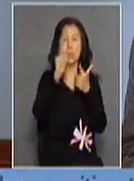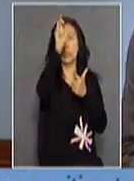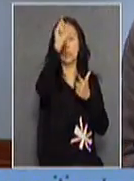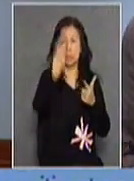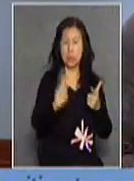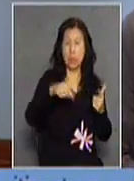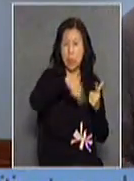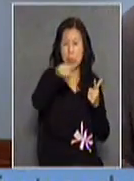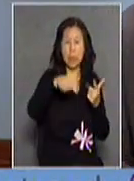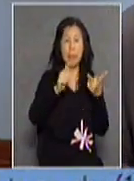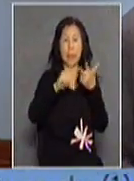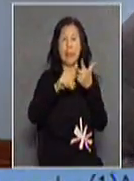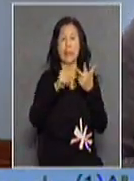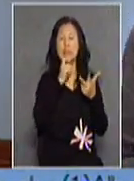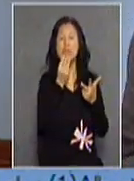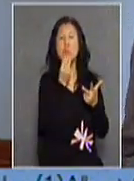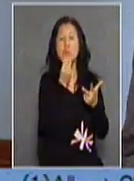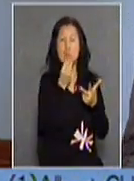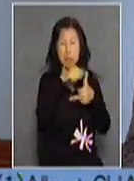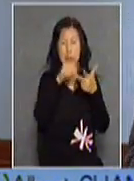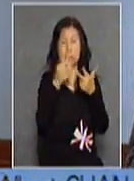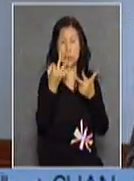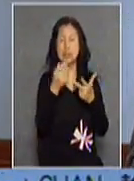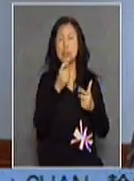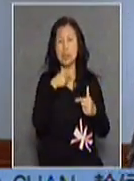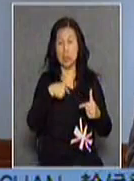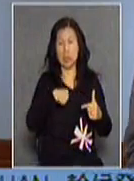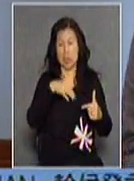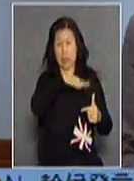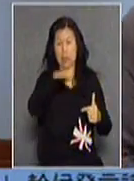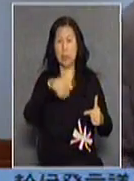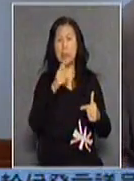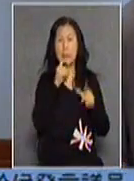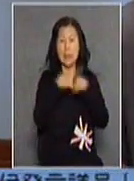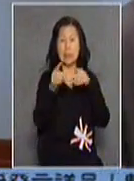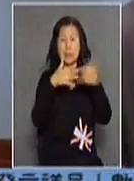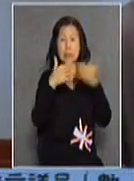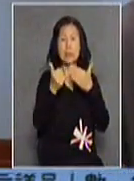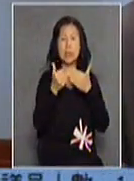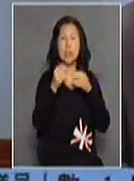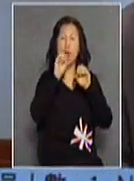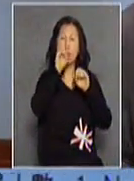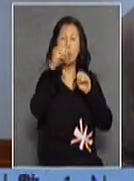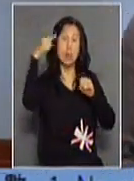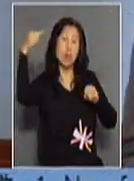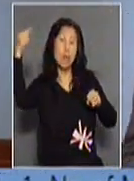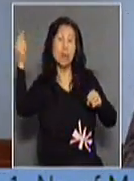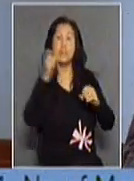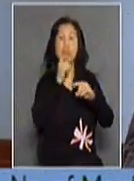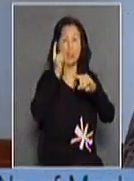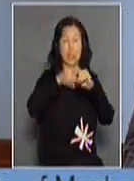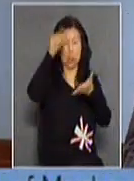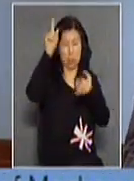同埋呢個東涌咧，係唔會因為我哋同事嘅美妙嘅幻想咧而係得到實現